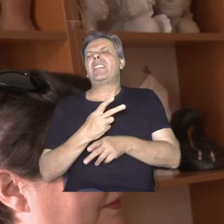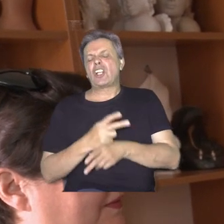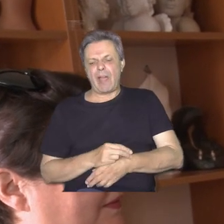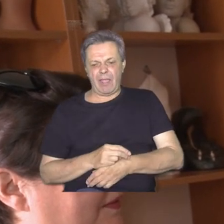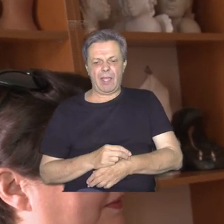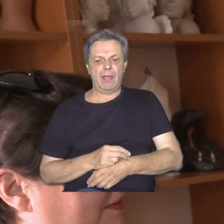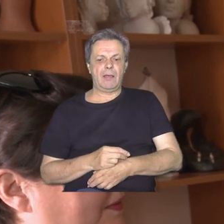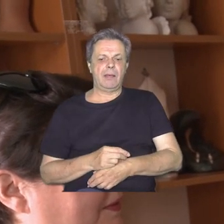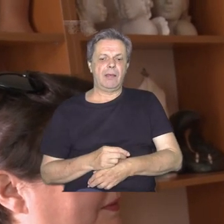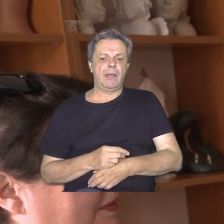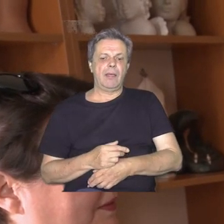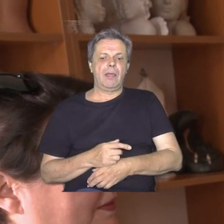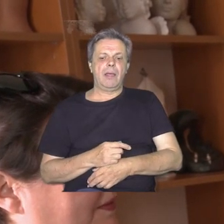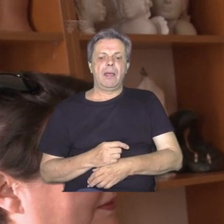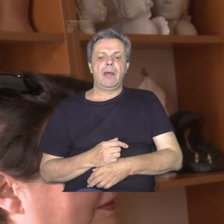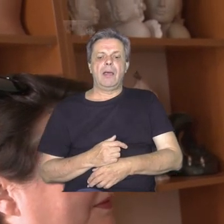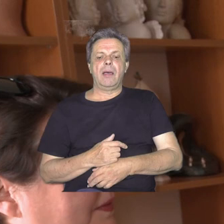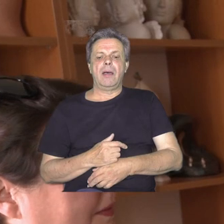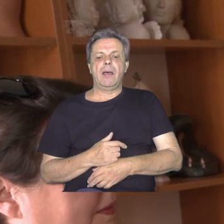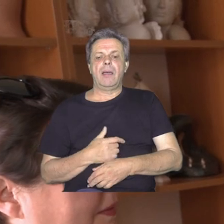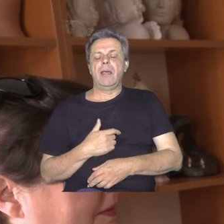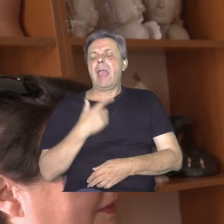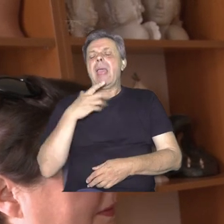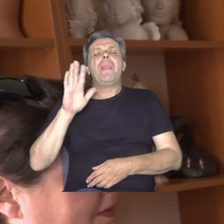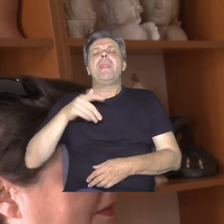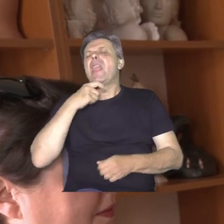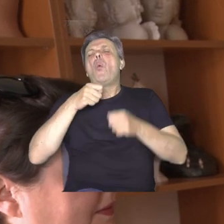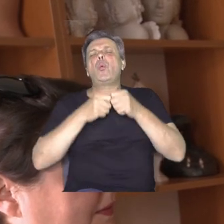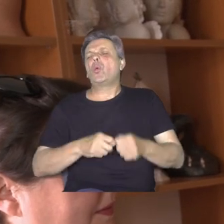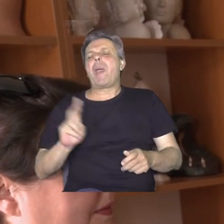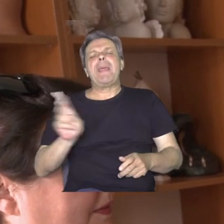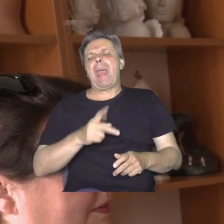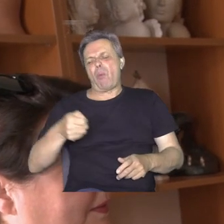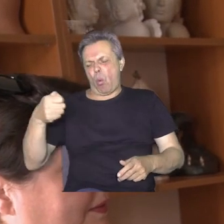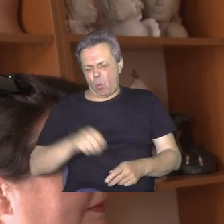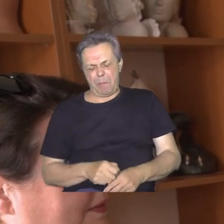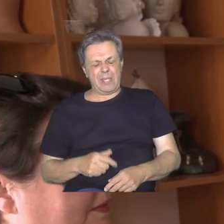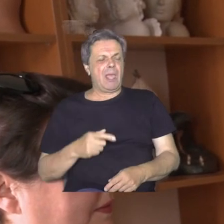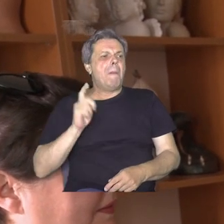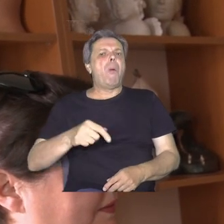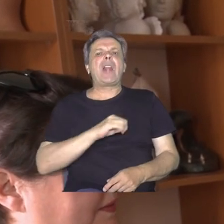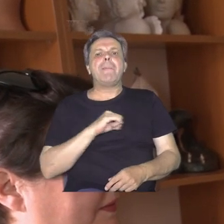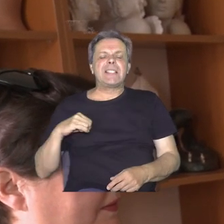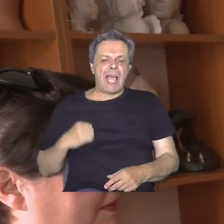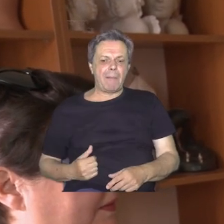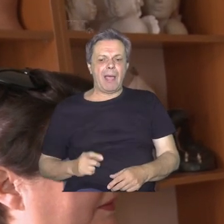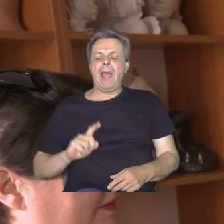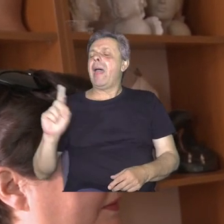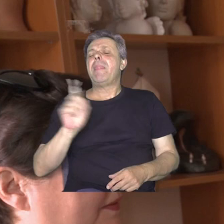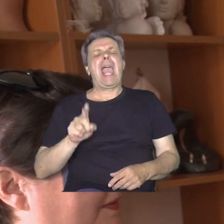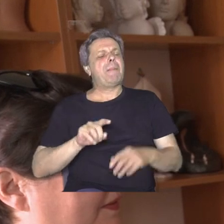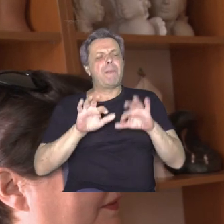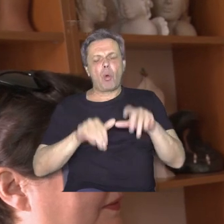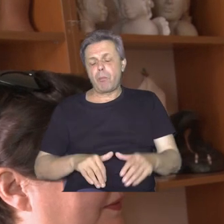države. Neće mi udruga moći skupiti, moram sama. Nemam